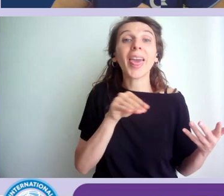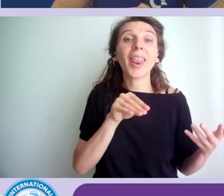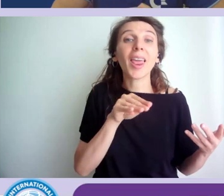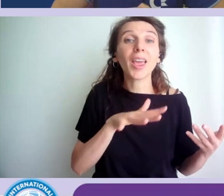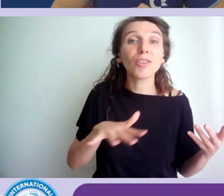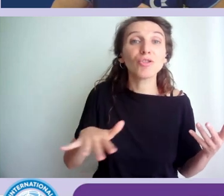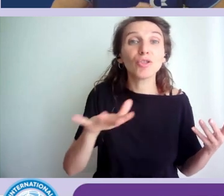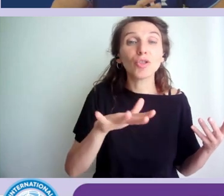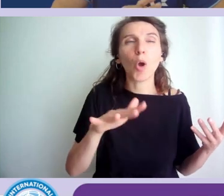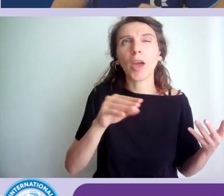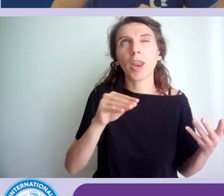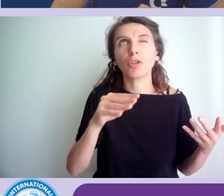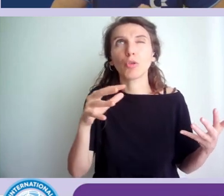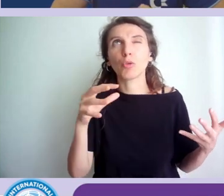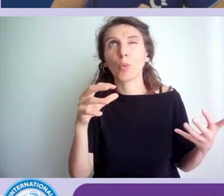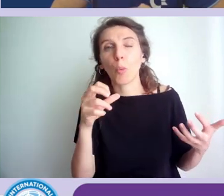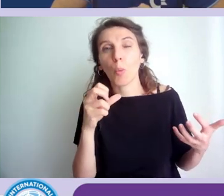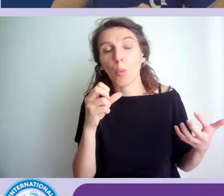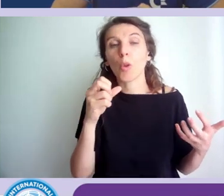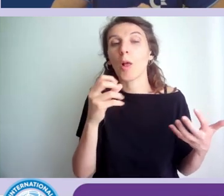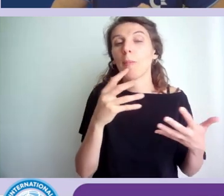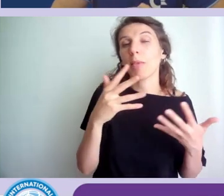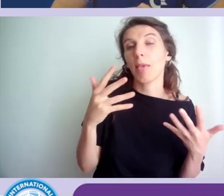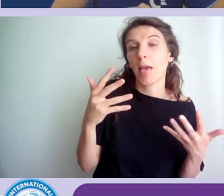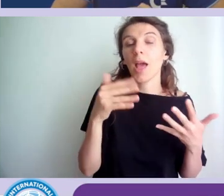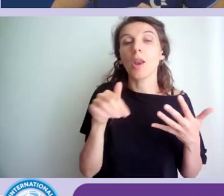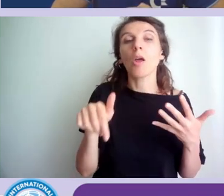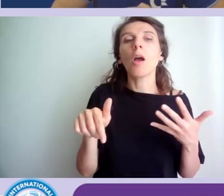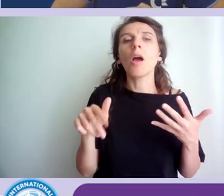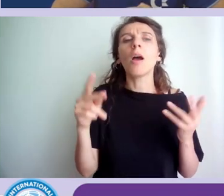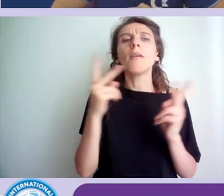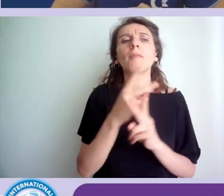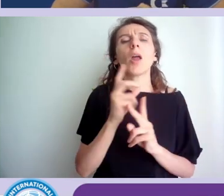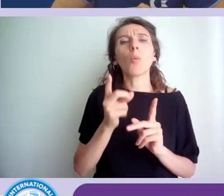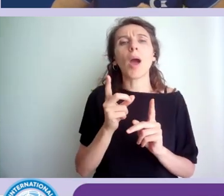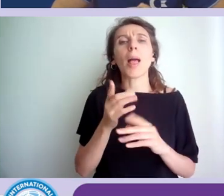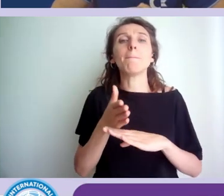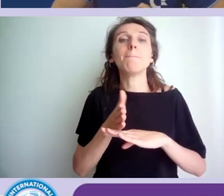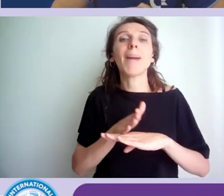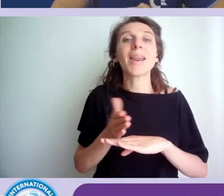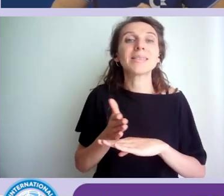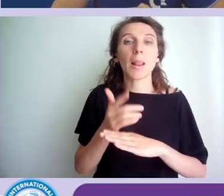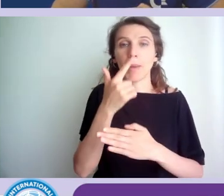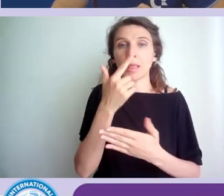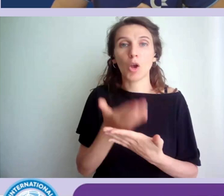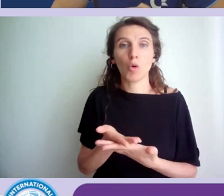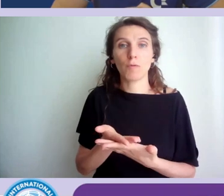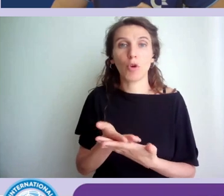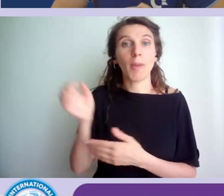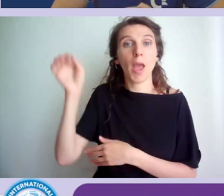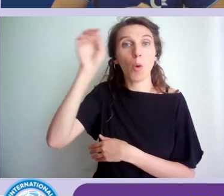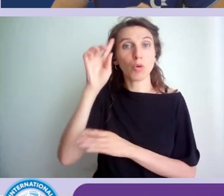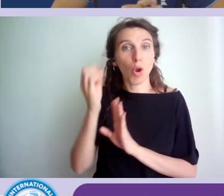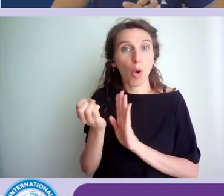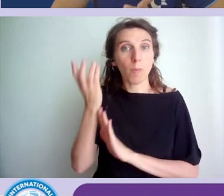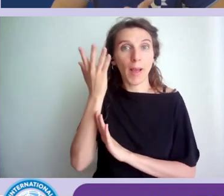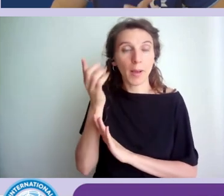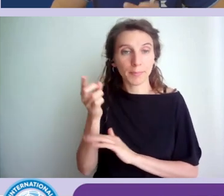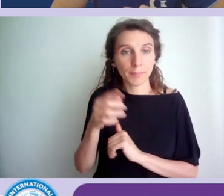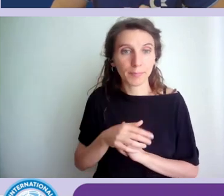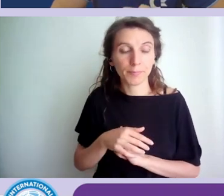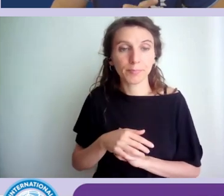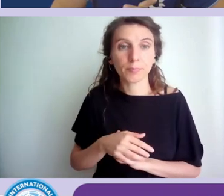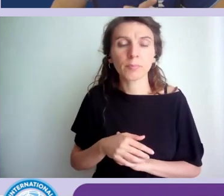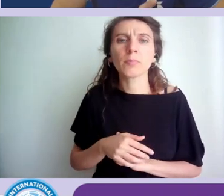che è ciò che si è inventato l'Europa ossia il parzialmente conforme il parzialmente conforme significa